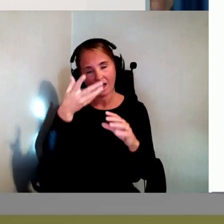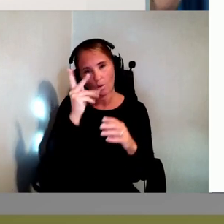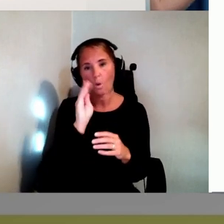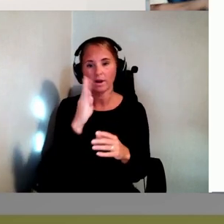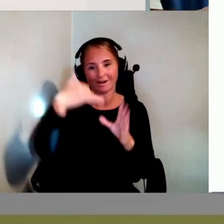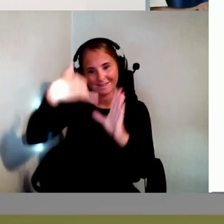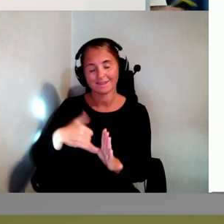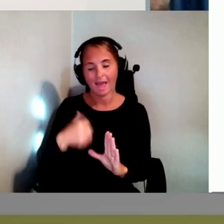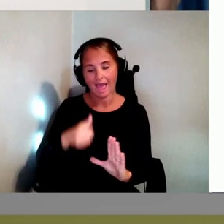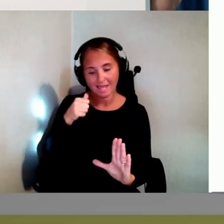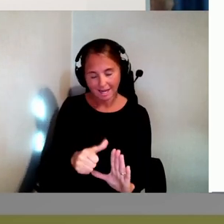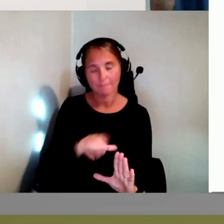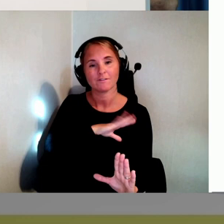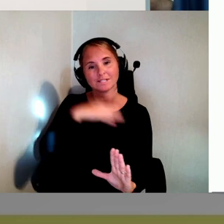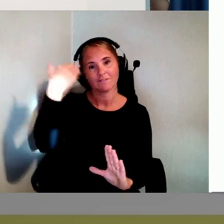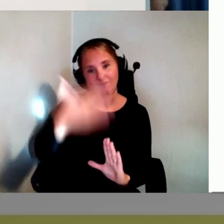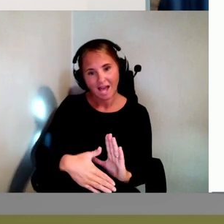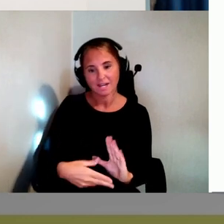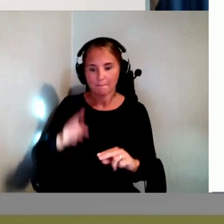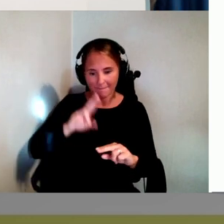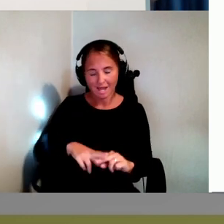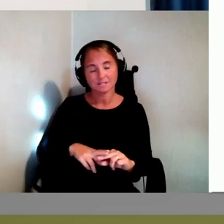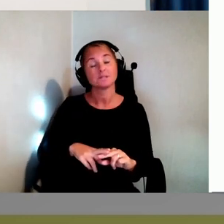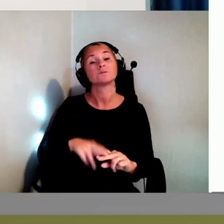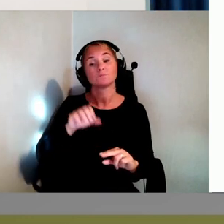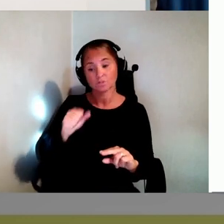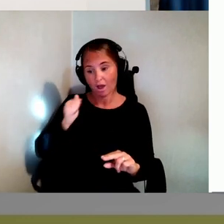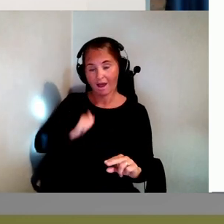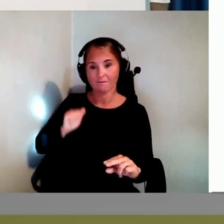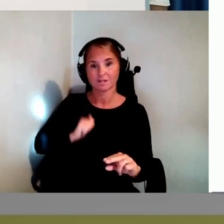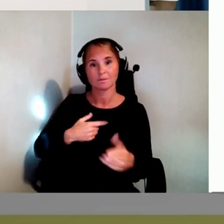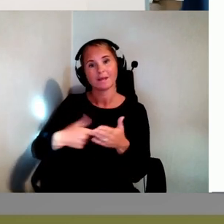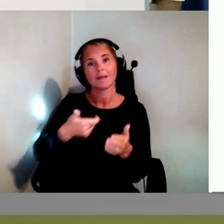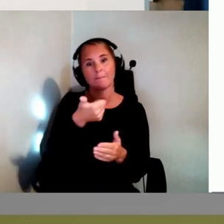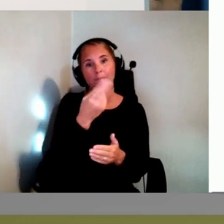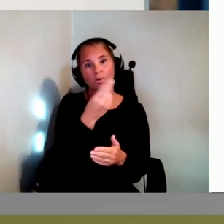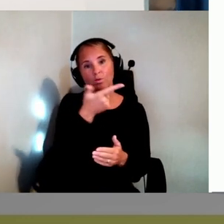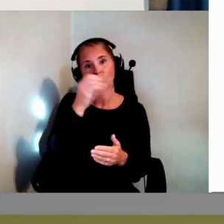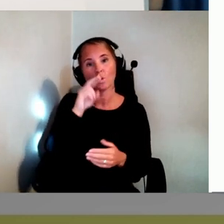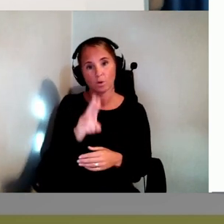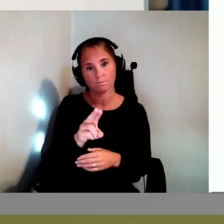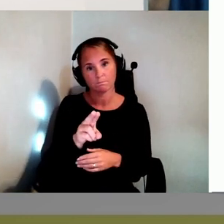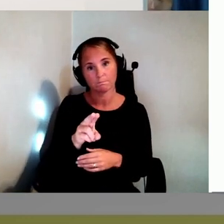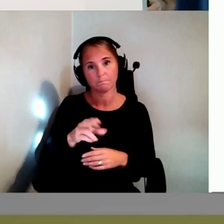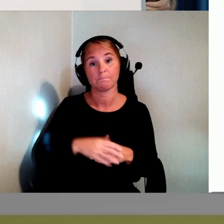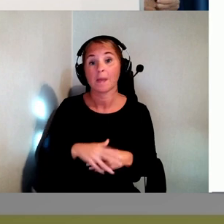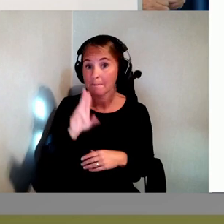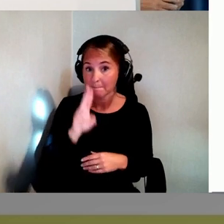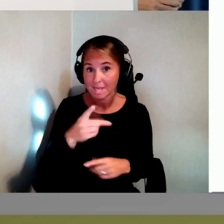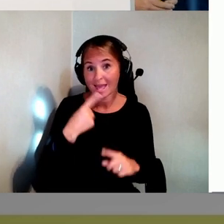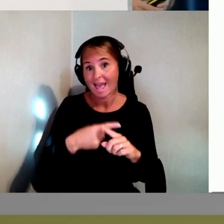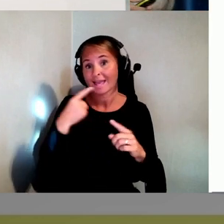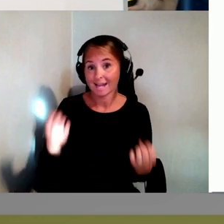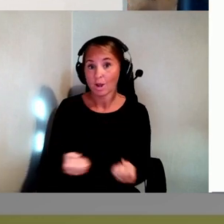då finns det ett färdigt element för det som borde användas som heter button eh jätteenkel lösning